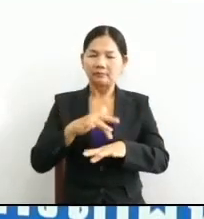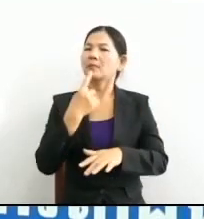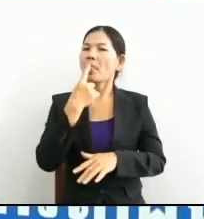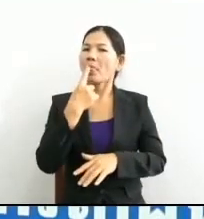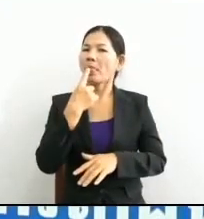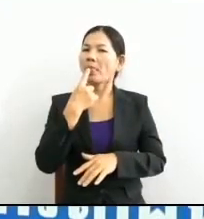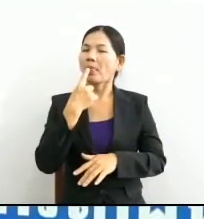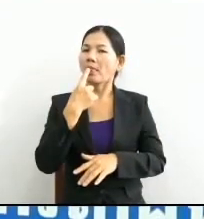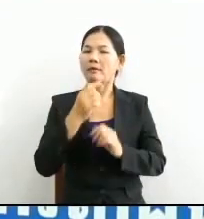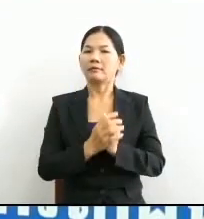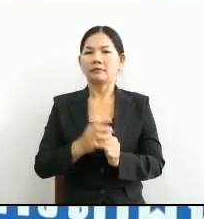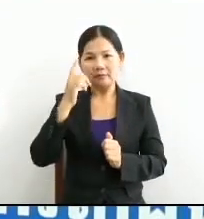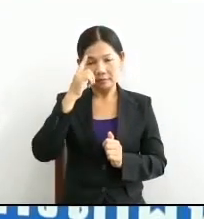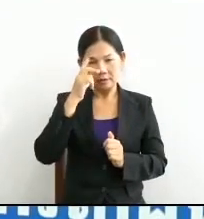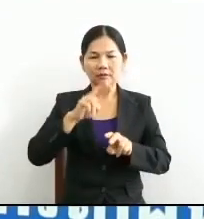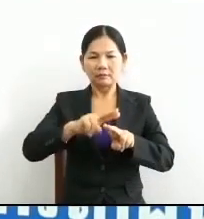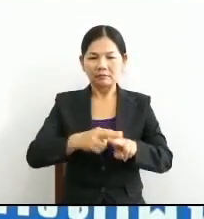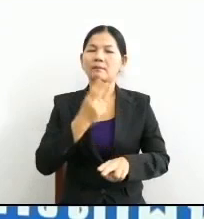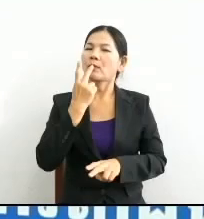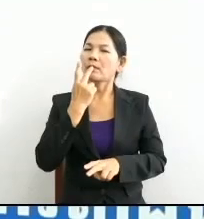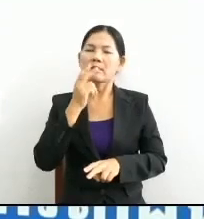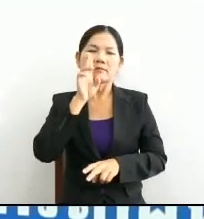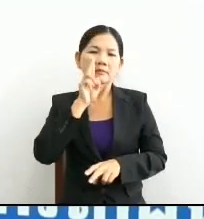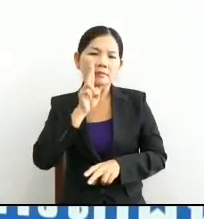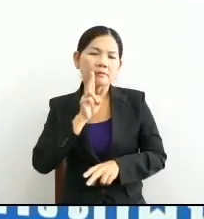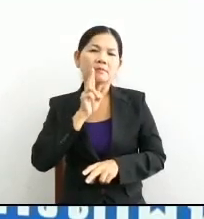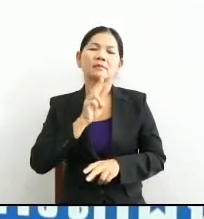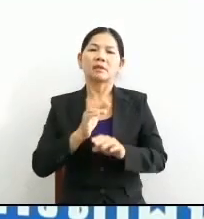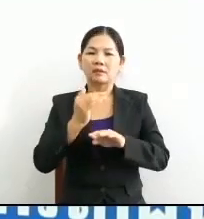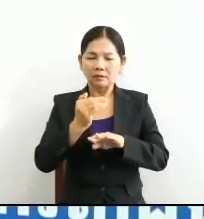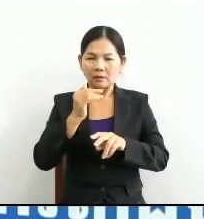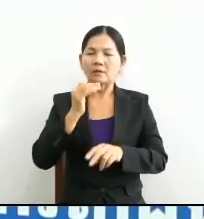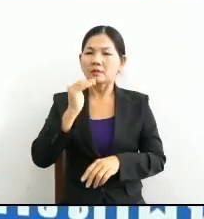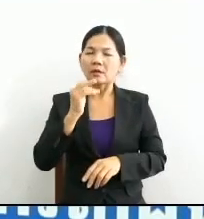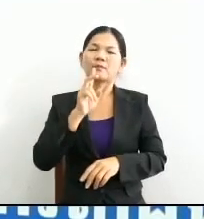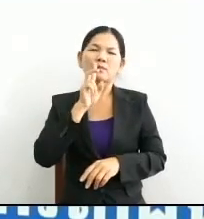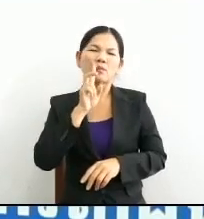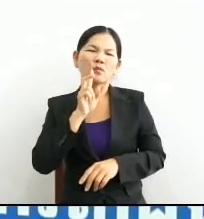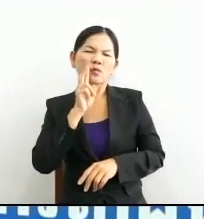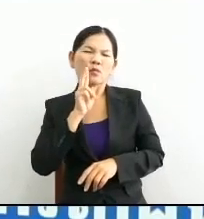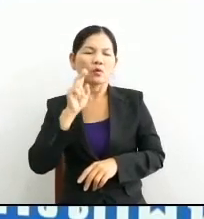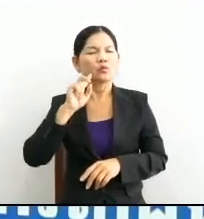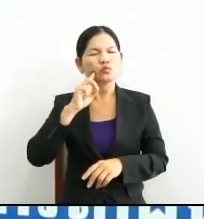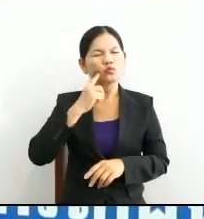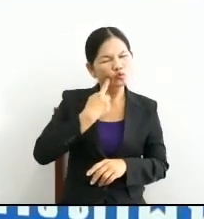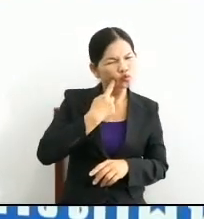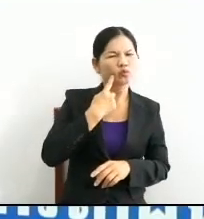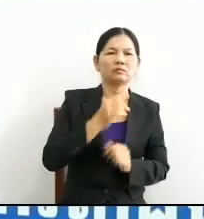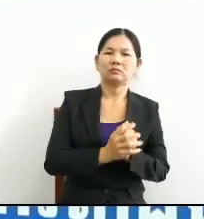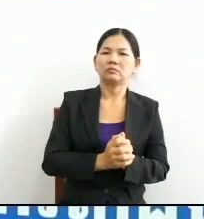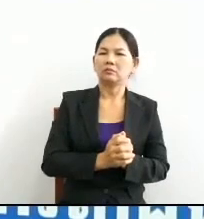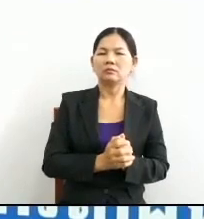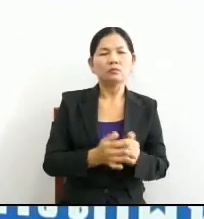chi bà hà đâm trái ám sáp chù chạy chạy nè mình thà miên tiết rô chết